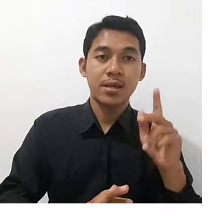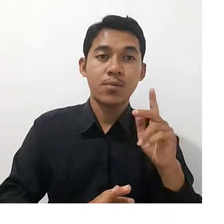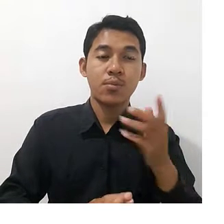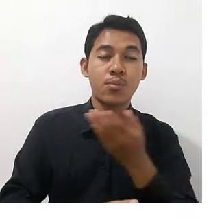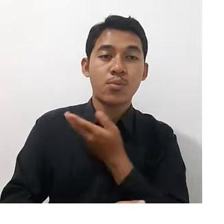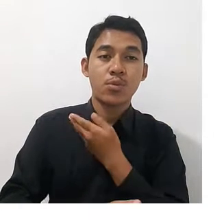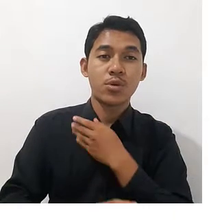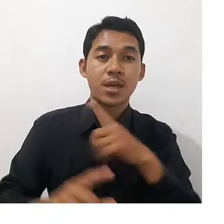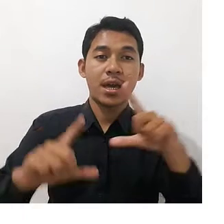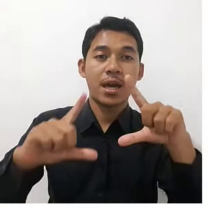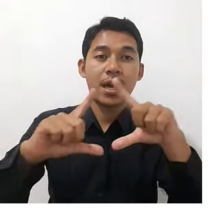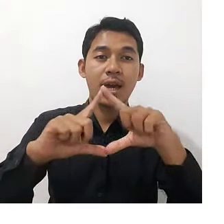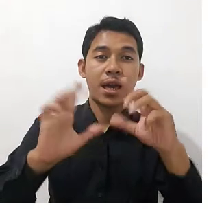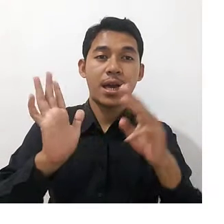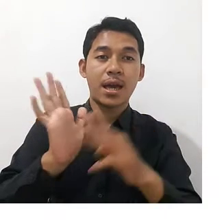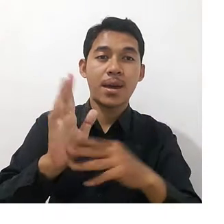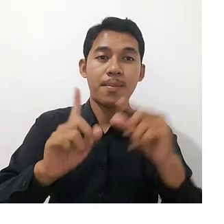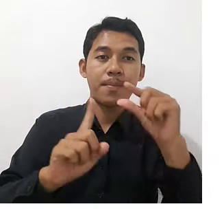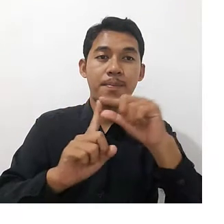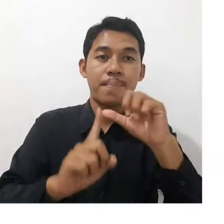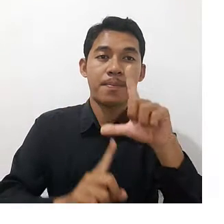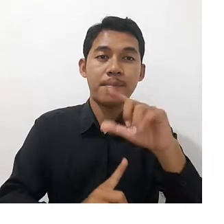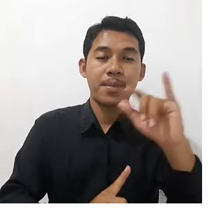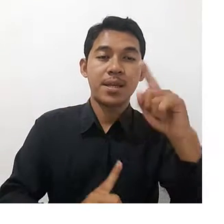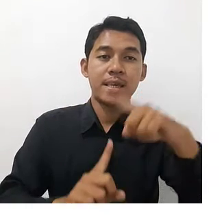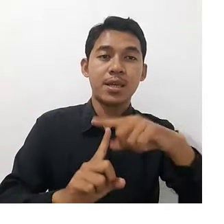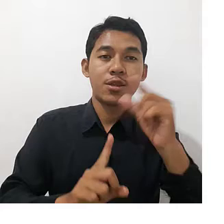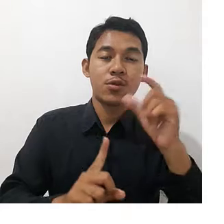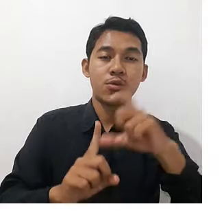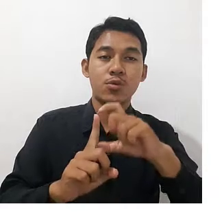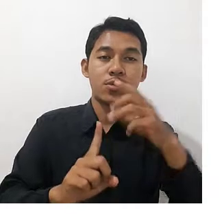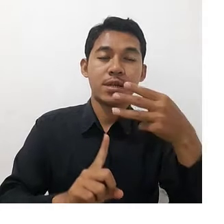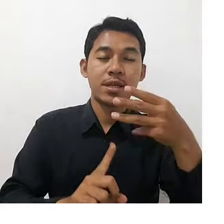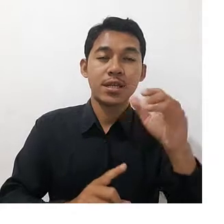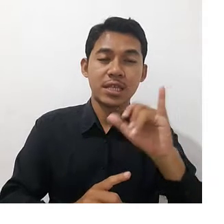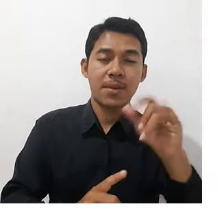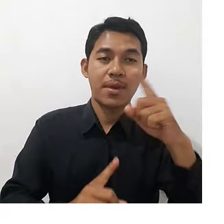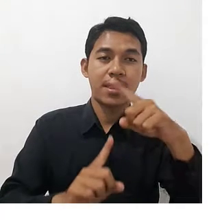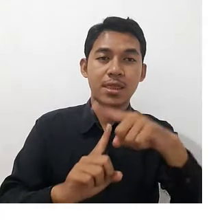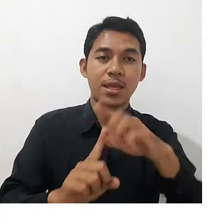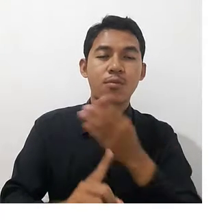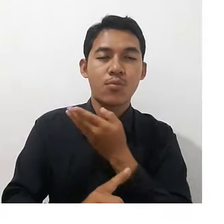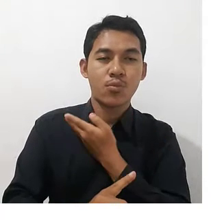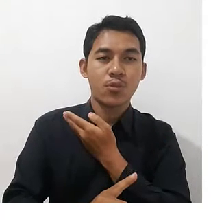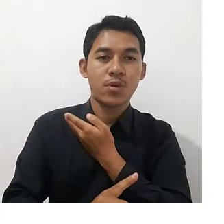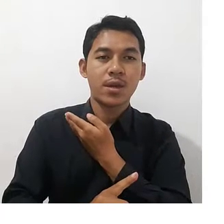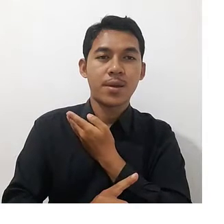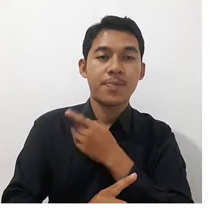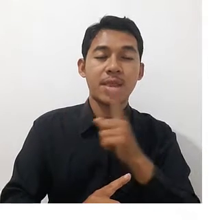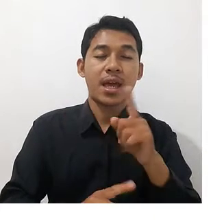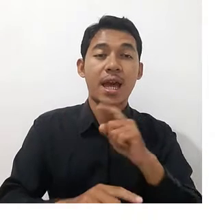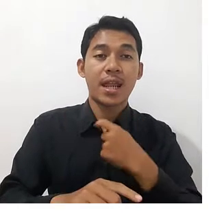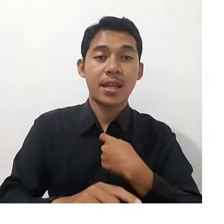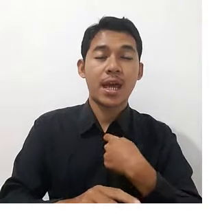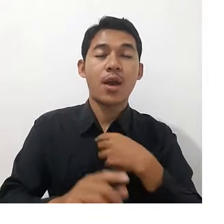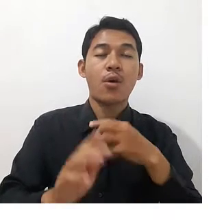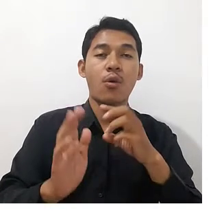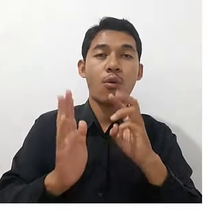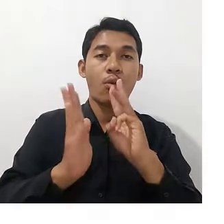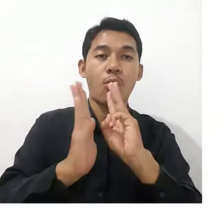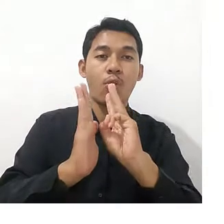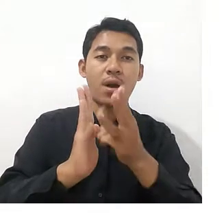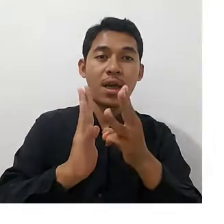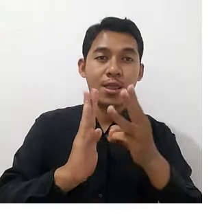amplitude, dia juga punya T atau time-nya. Nah, tapi yang membedakan dia hanya ada pada selang-selang waktu tertentu aja. Misalkan